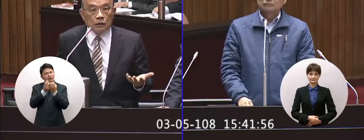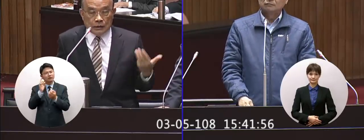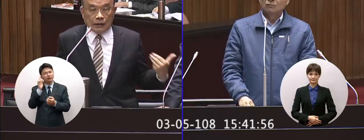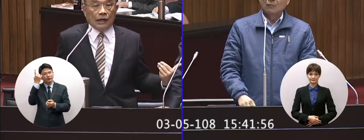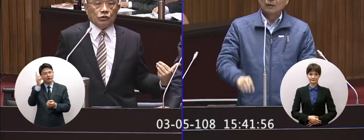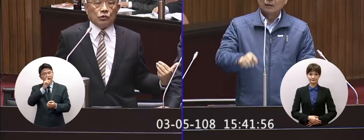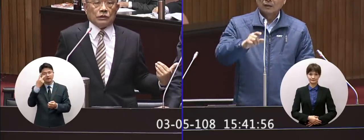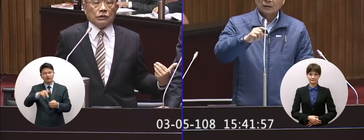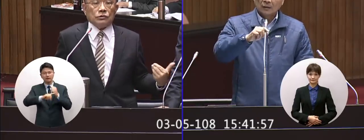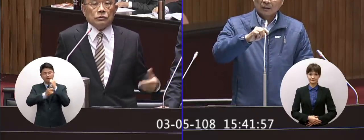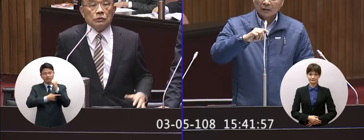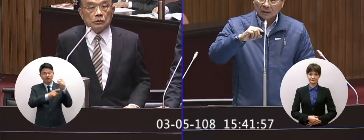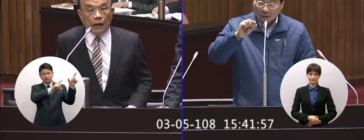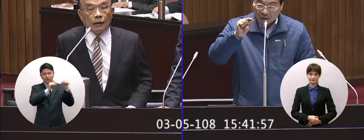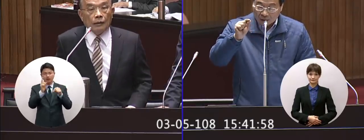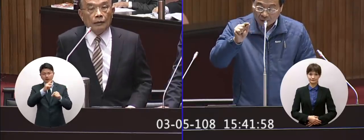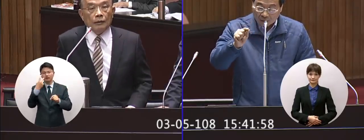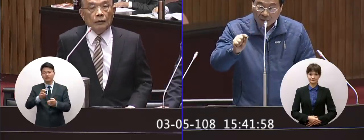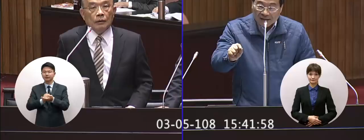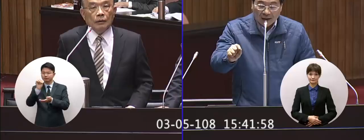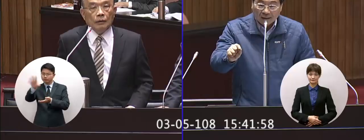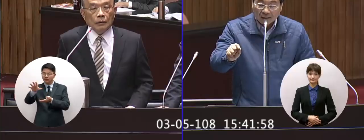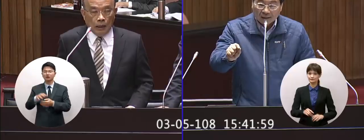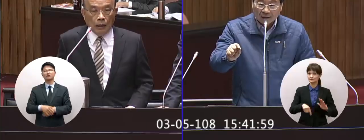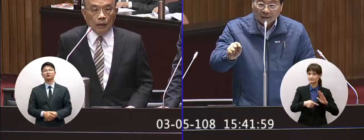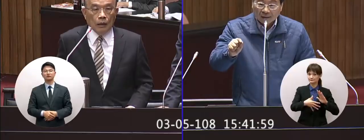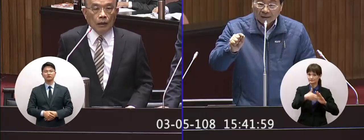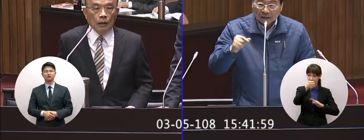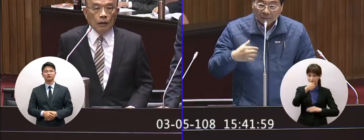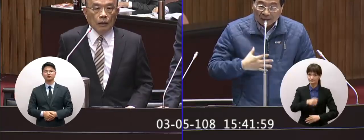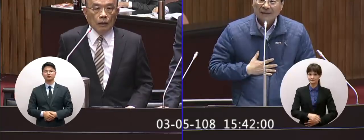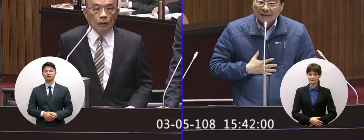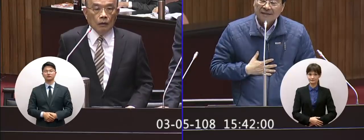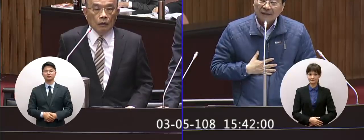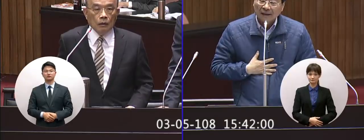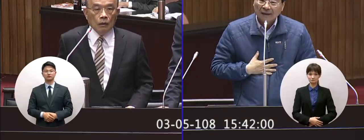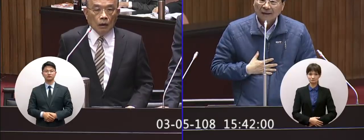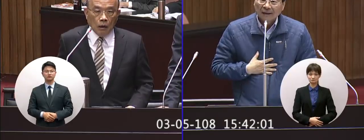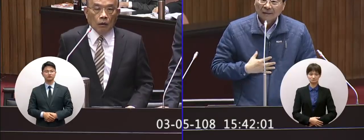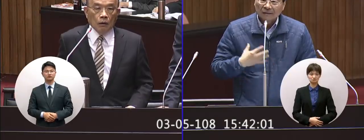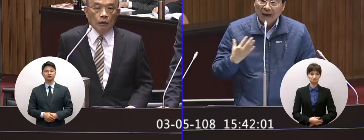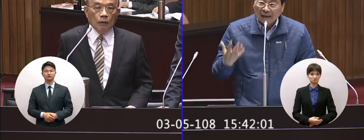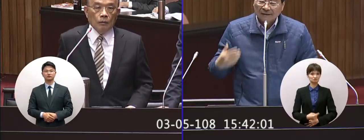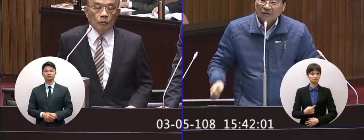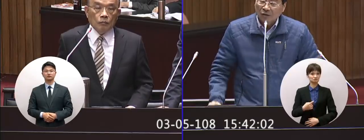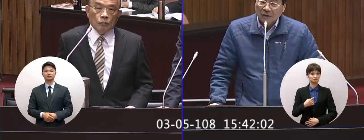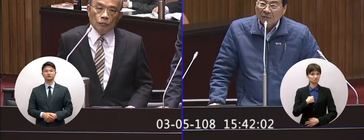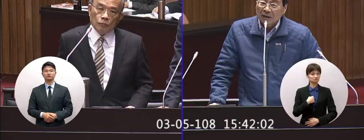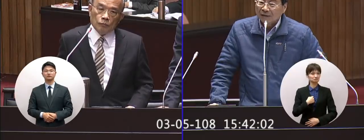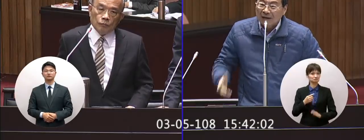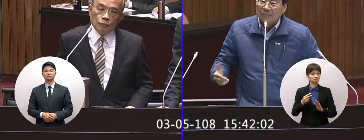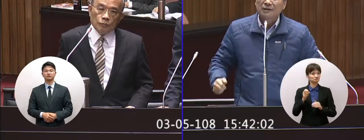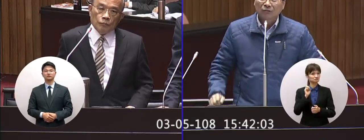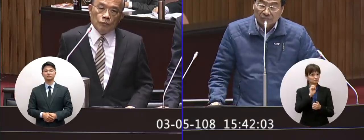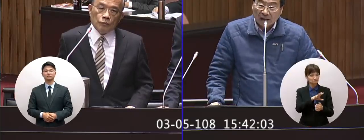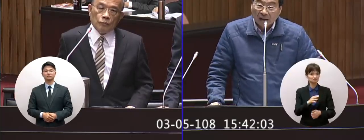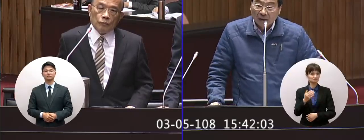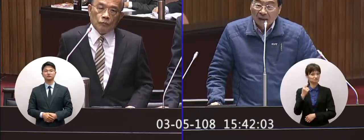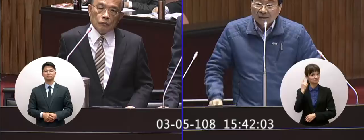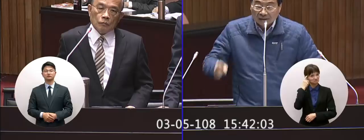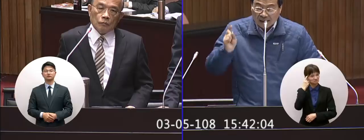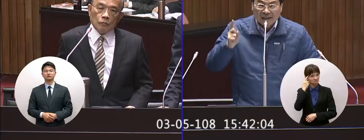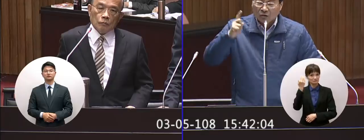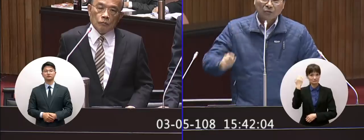令，让他去做这个事，这样。 院长啊，我的理解了。哦，当时农委会可能搞不清